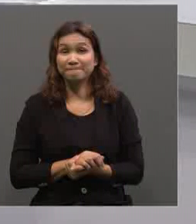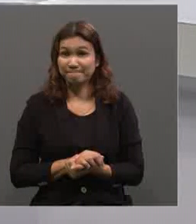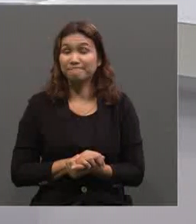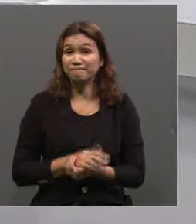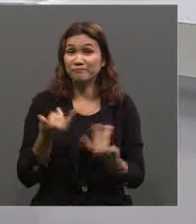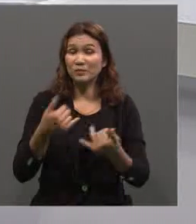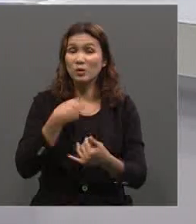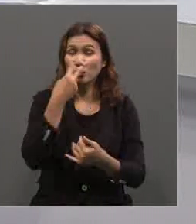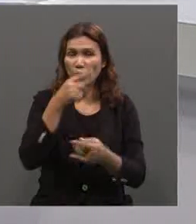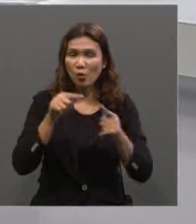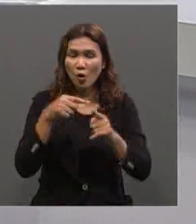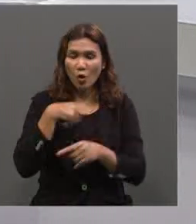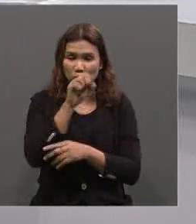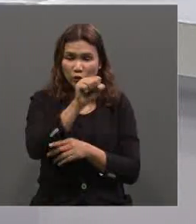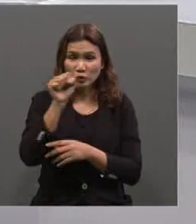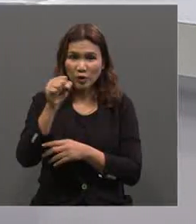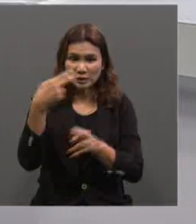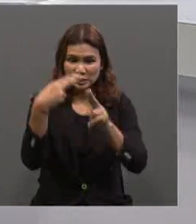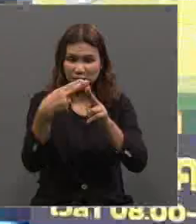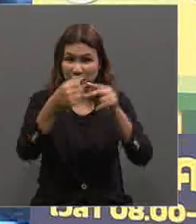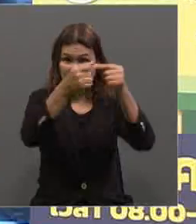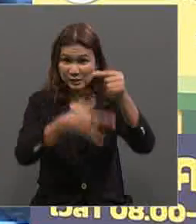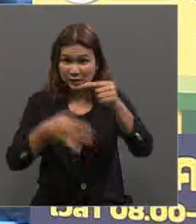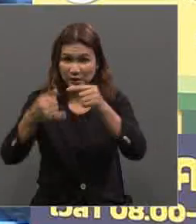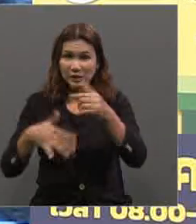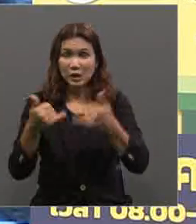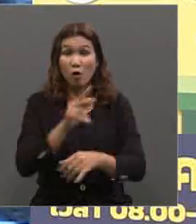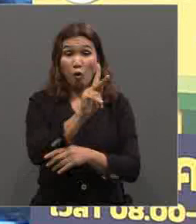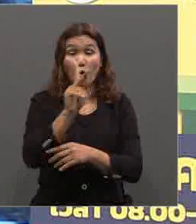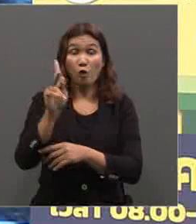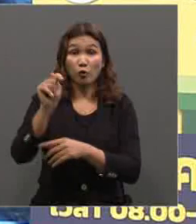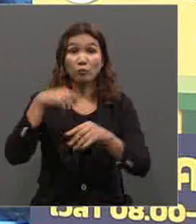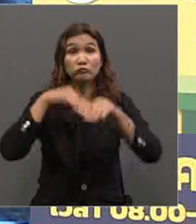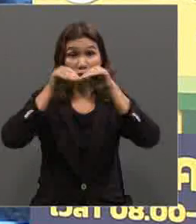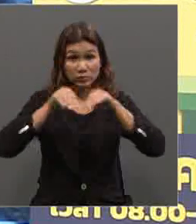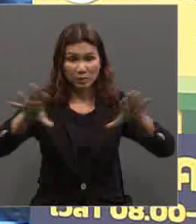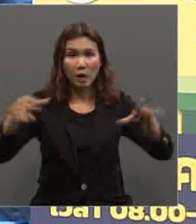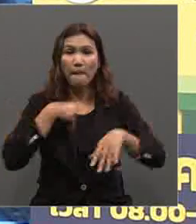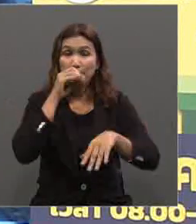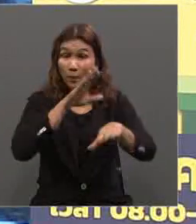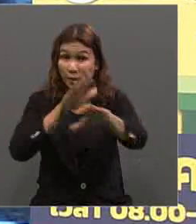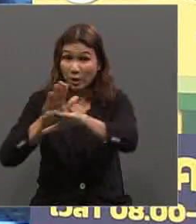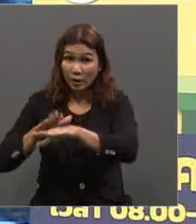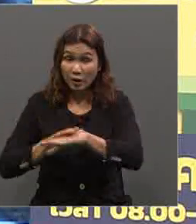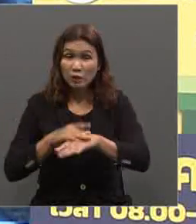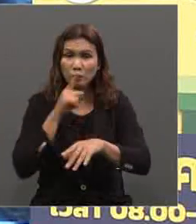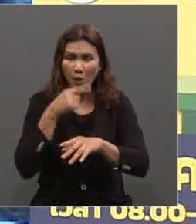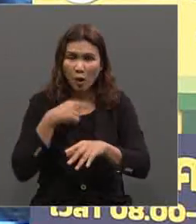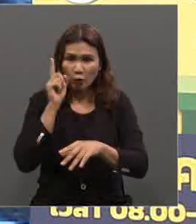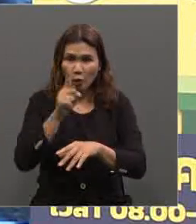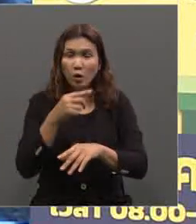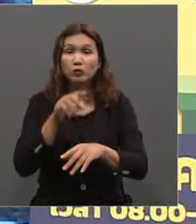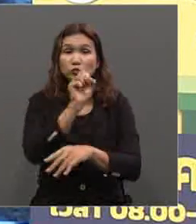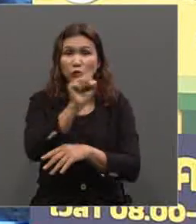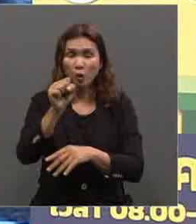มาดูหลักเกณฑ์การคำนวณส.ส.บัญชีรายชื่อกันบ้างนะคะซึ่งทางกกต.ก็ออกมาเผยแพร่แล้วก็ย้ำกันอีกครั้งโดยเฉพาะกรณีคำนวณแล้วส.ส.ไม่